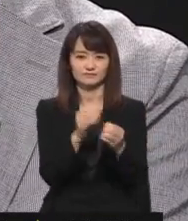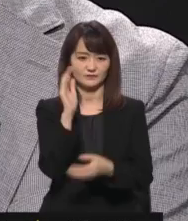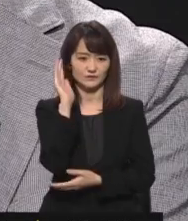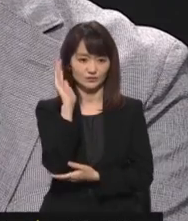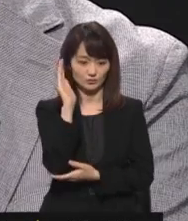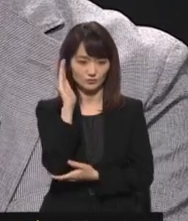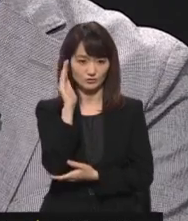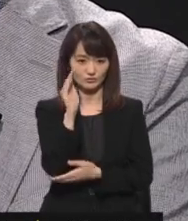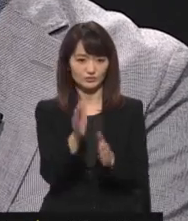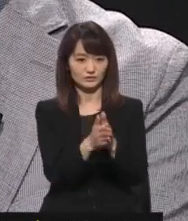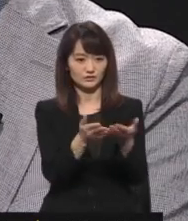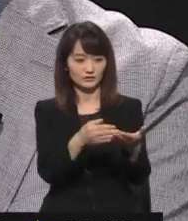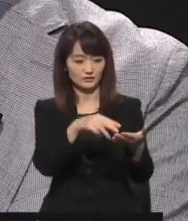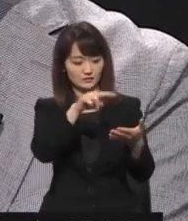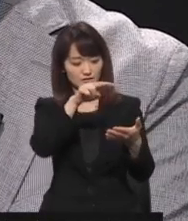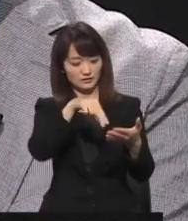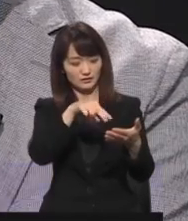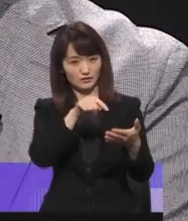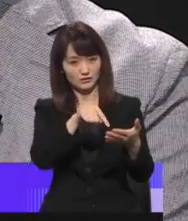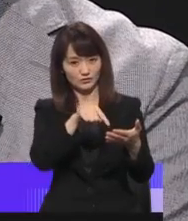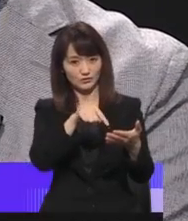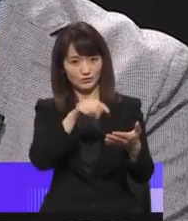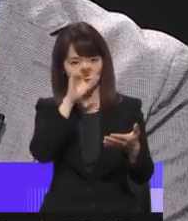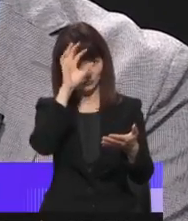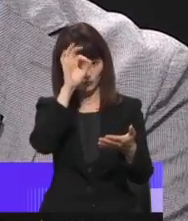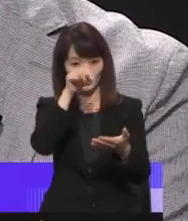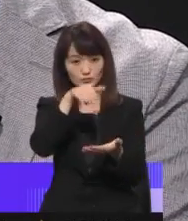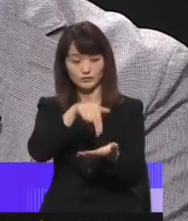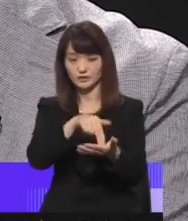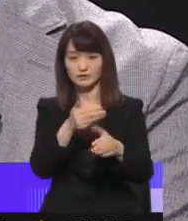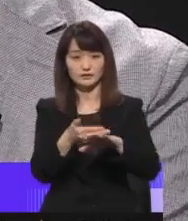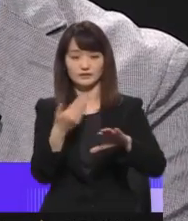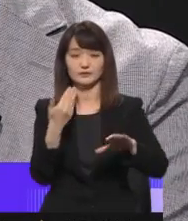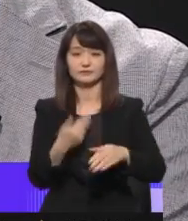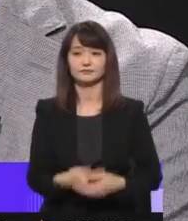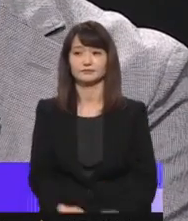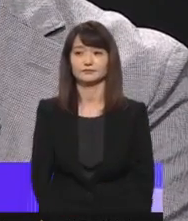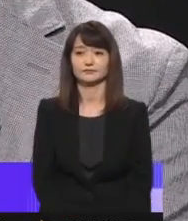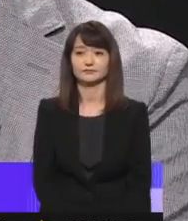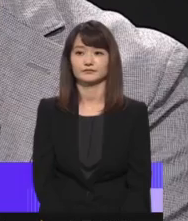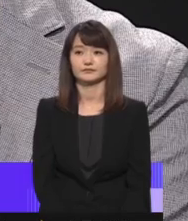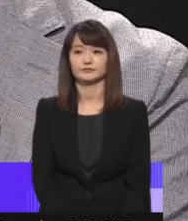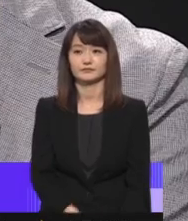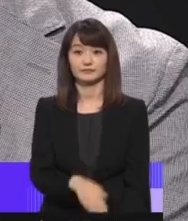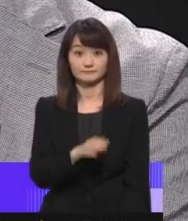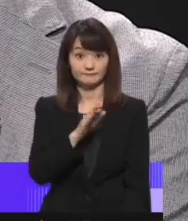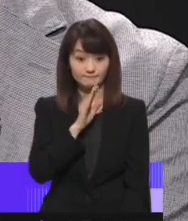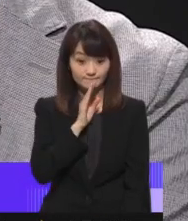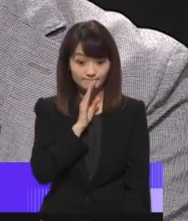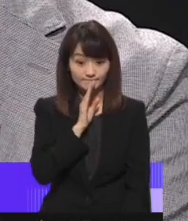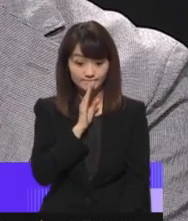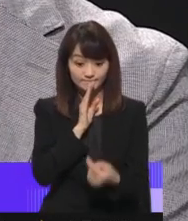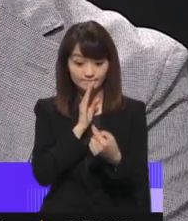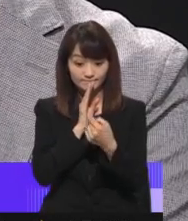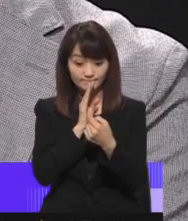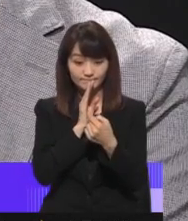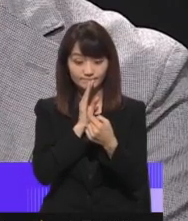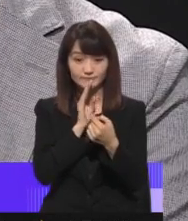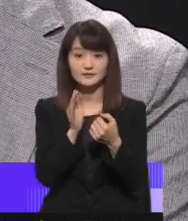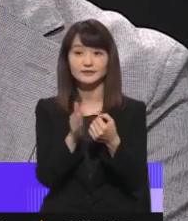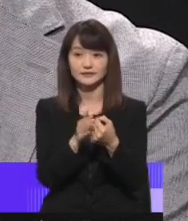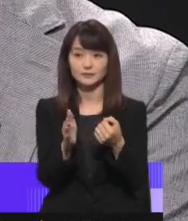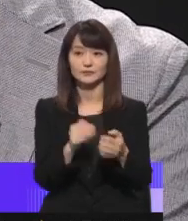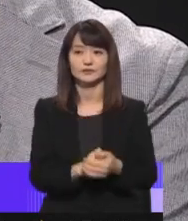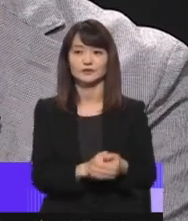다다를 수 있고 뭐 이런 주장으로 이제 일으킬 수 있는데 이 부분은 사실에 대한 부분이기 때문에 소설가는 좀 다른 부분은